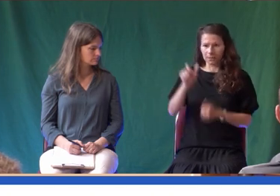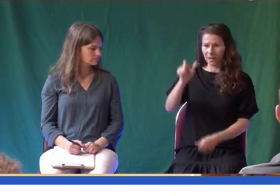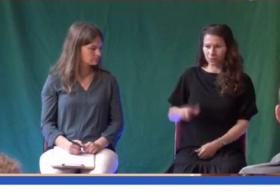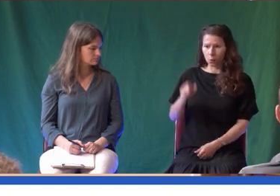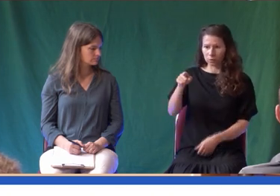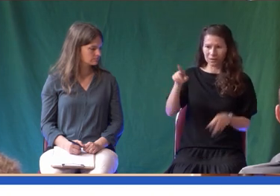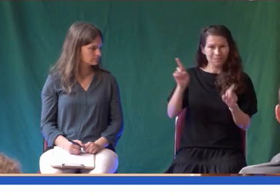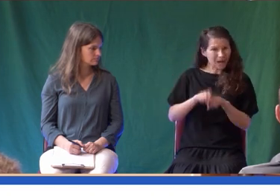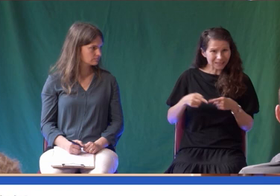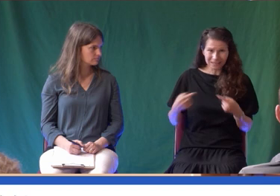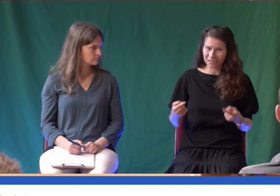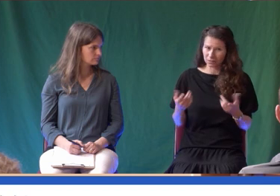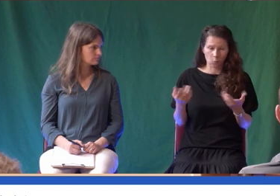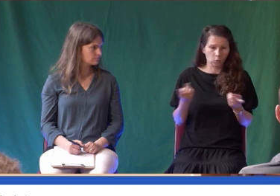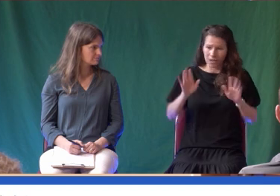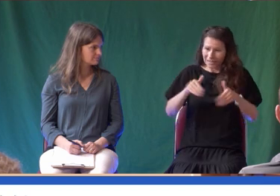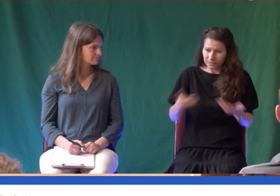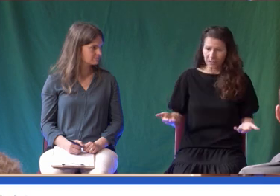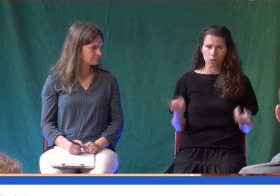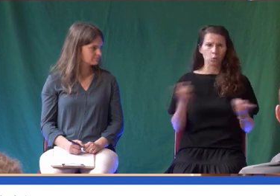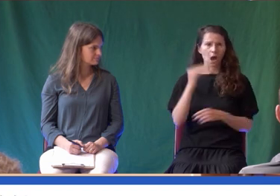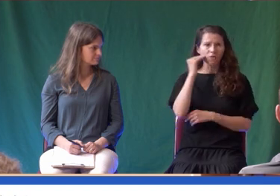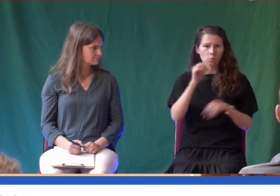keine geeigneten Wohnmöglichkeiten gibt